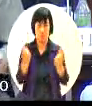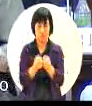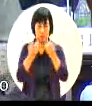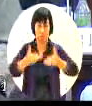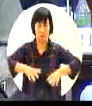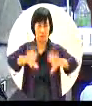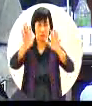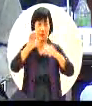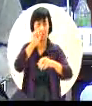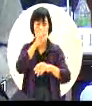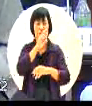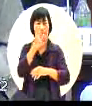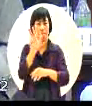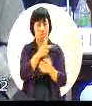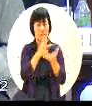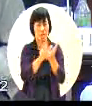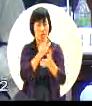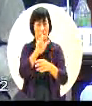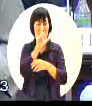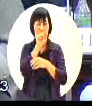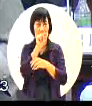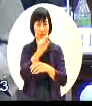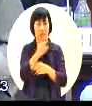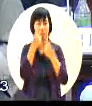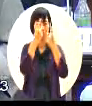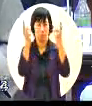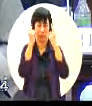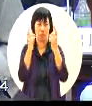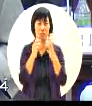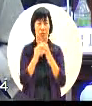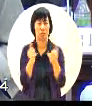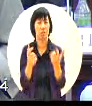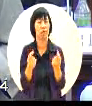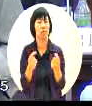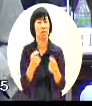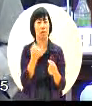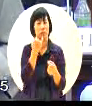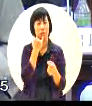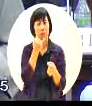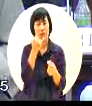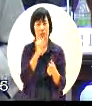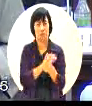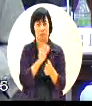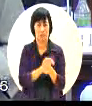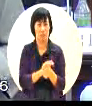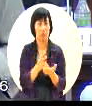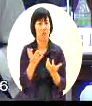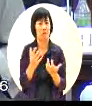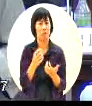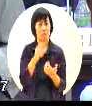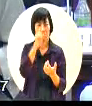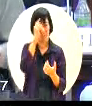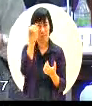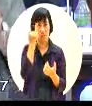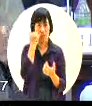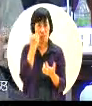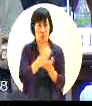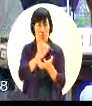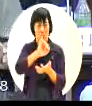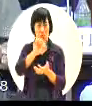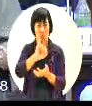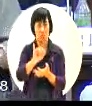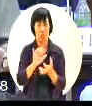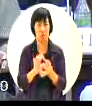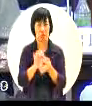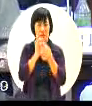学区域这个所在，啊，市政府加速来开发。啊，拜托咱翁议员哦，因